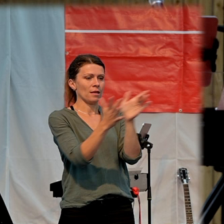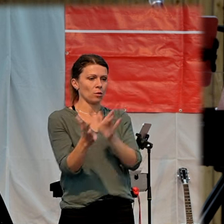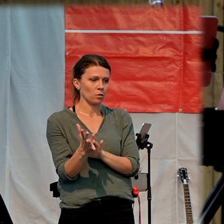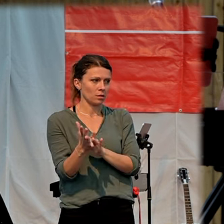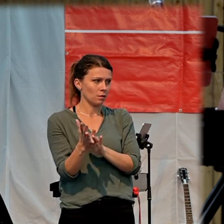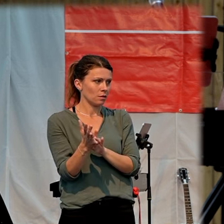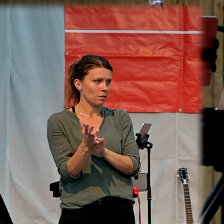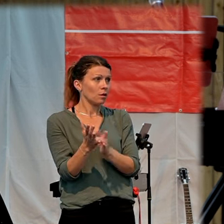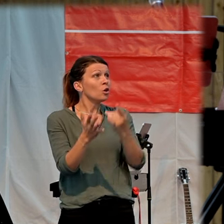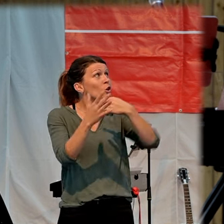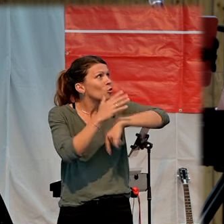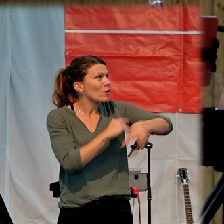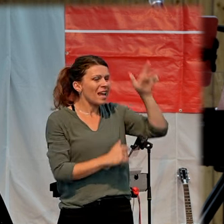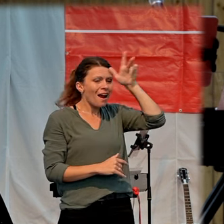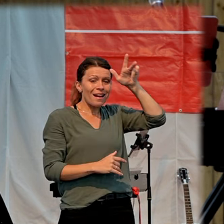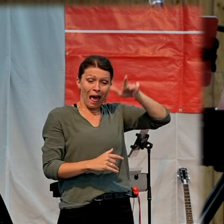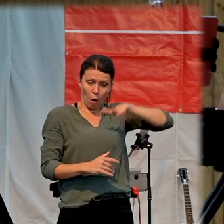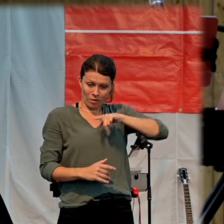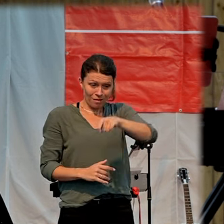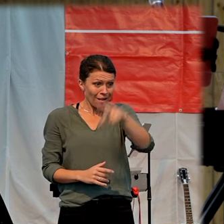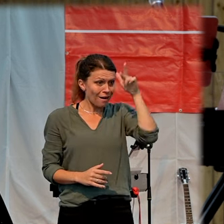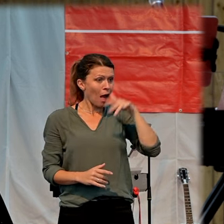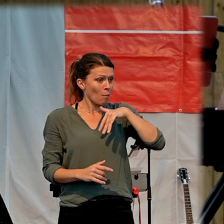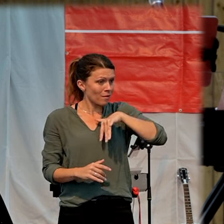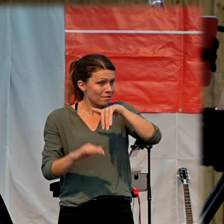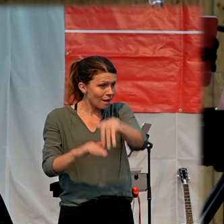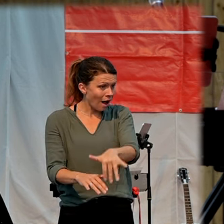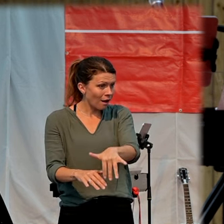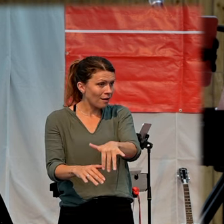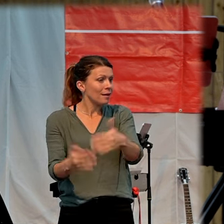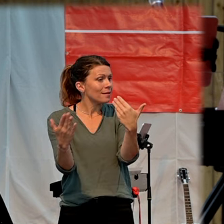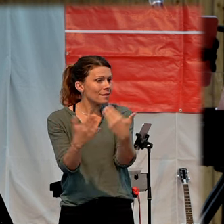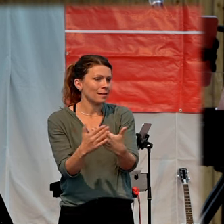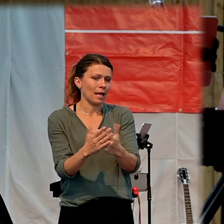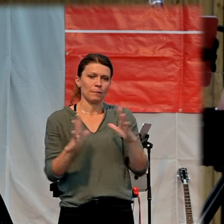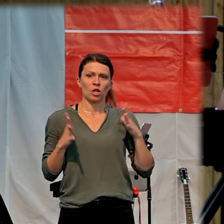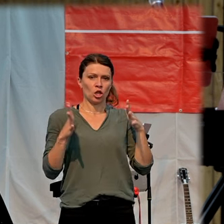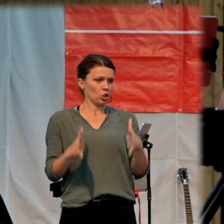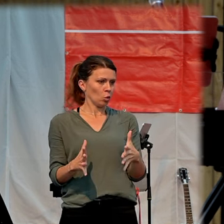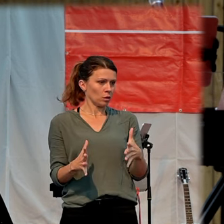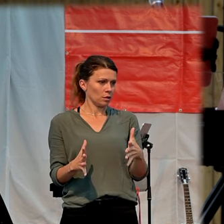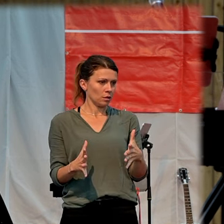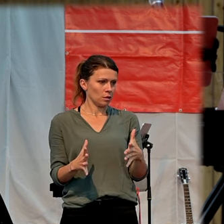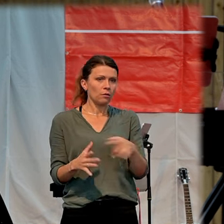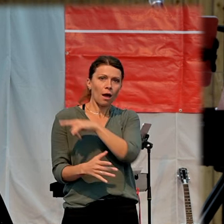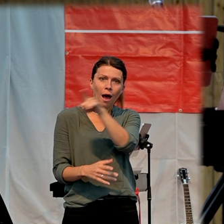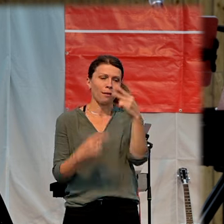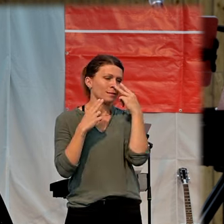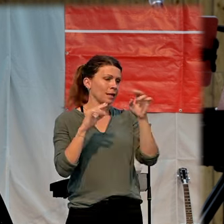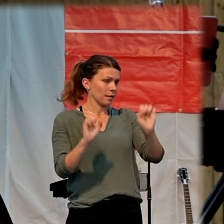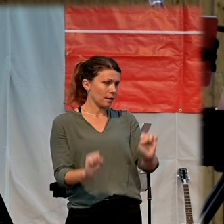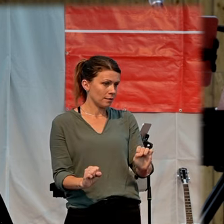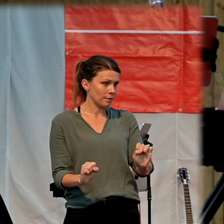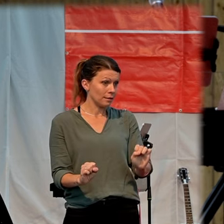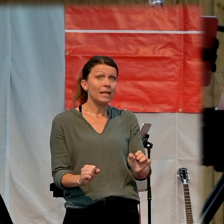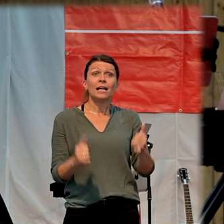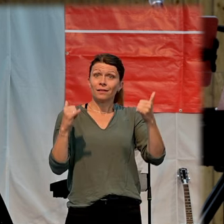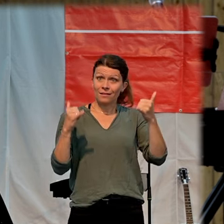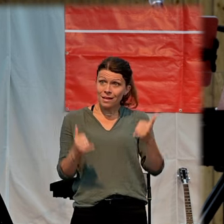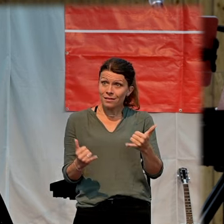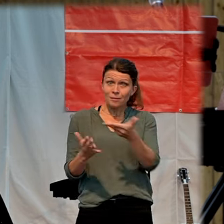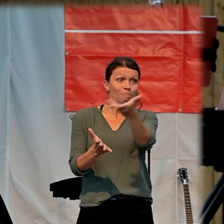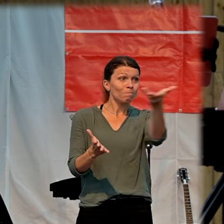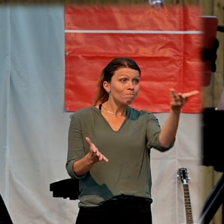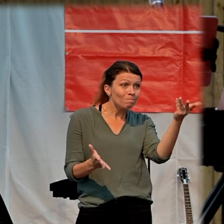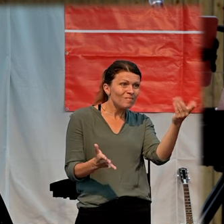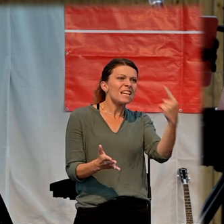ihn bewirkte Glaube hat ihm diese vollkommene Gesundheit gegeben vor euch allen. Und jetzt, Brüder, ich weiß,